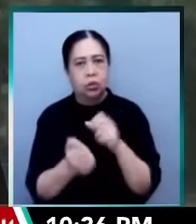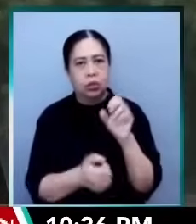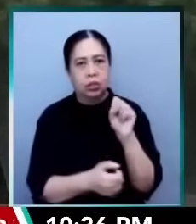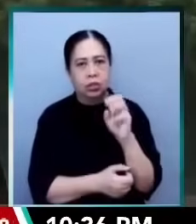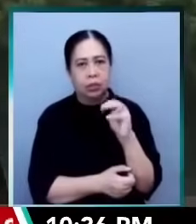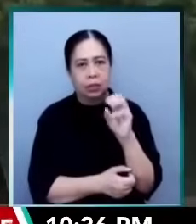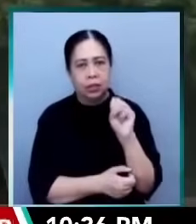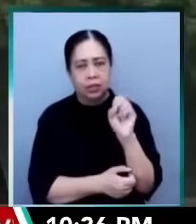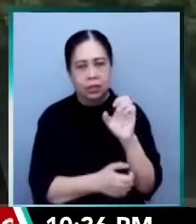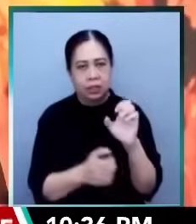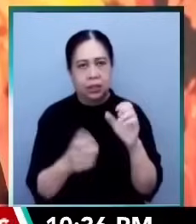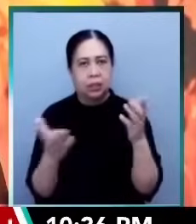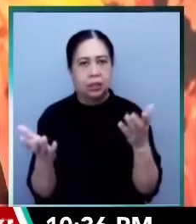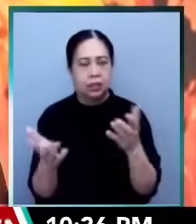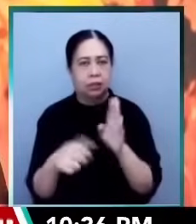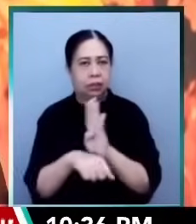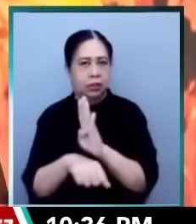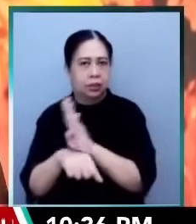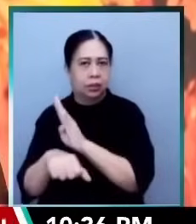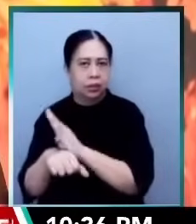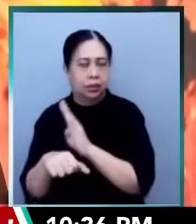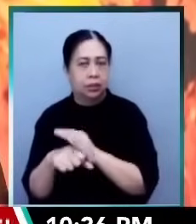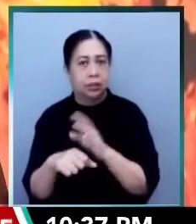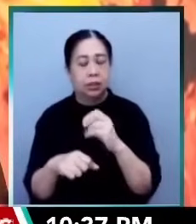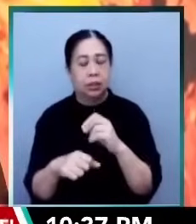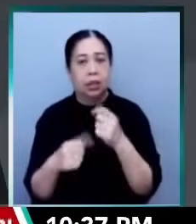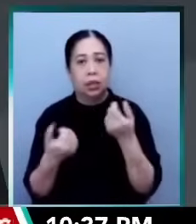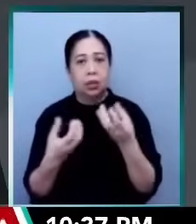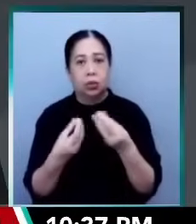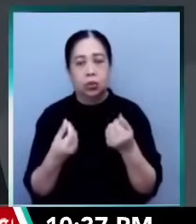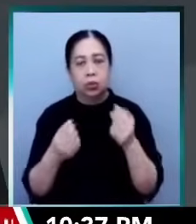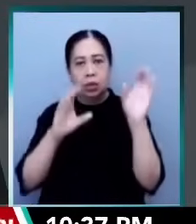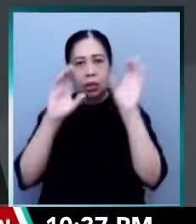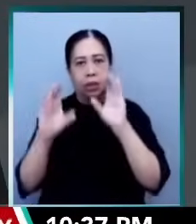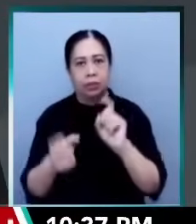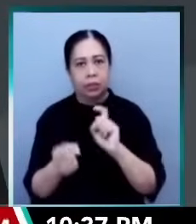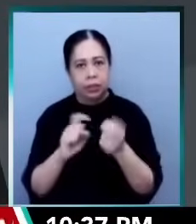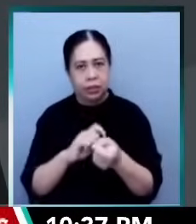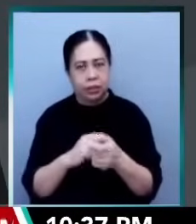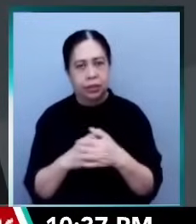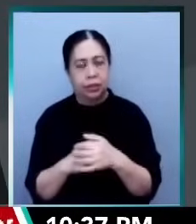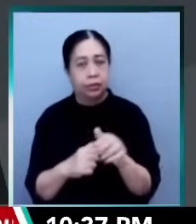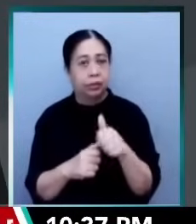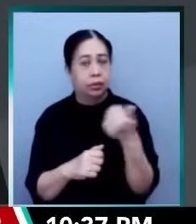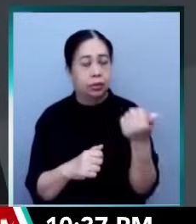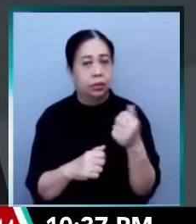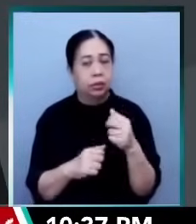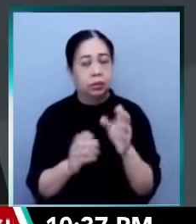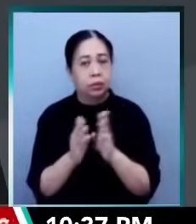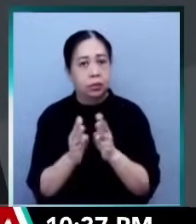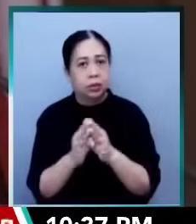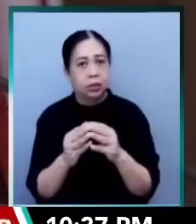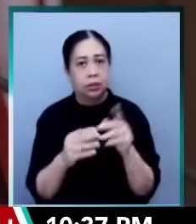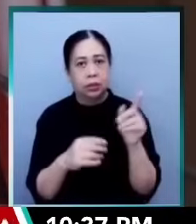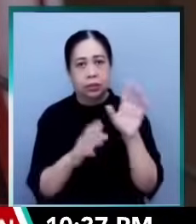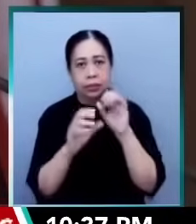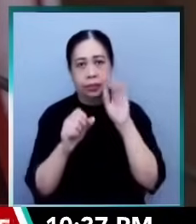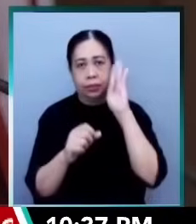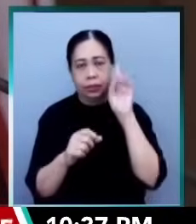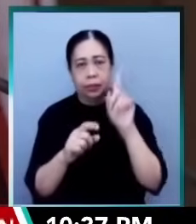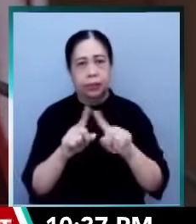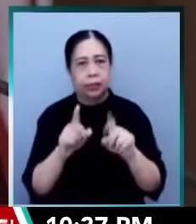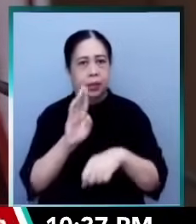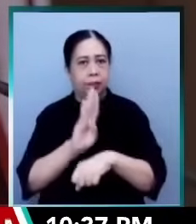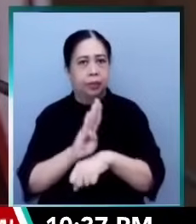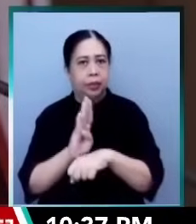enterprises at pagtugon sa climate change. Sa sidelines ng APEC Summit, makikipagpulong ang Pangulo sa ilang business leaders.